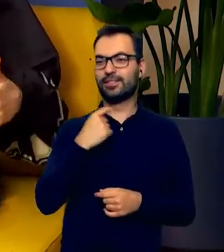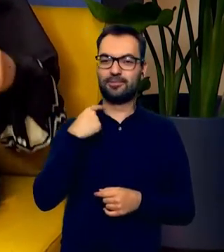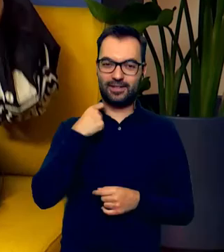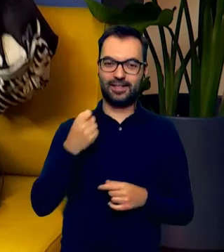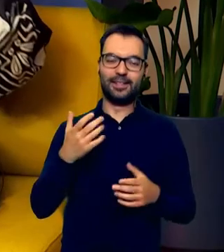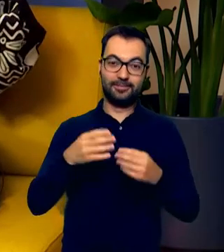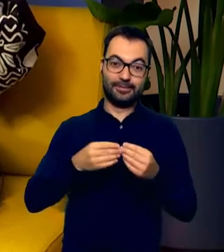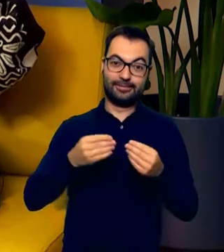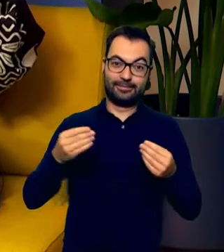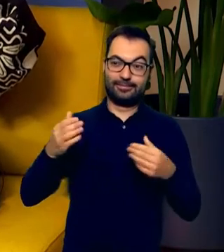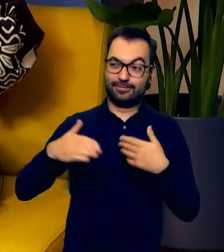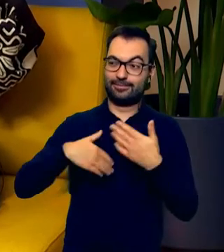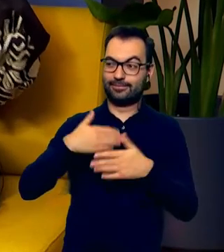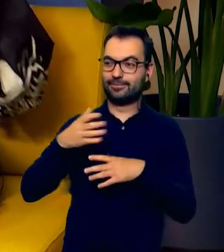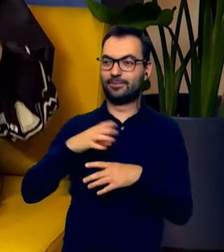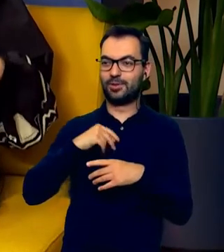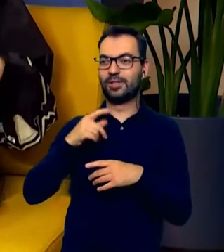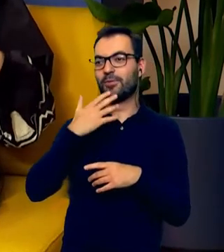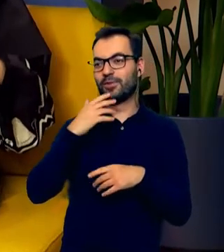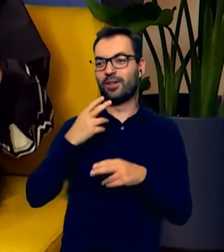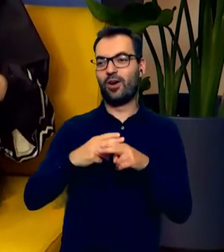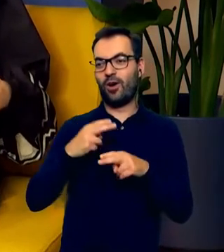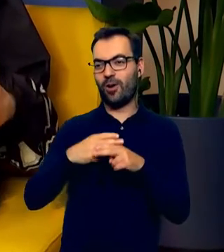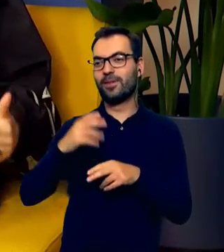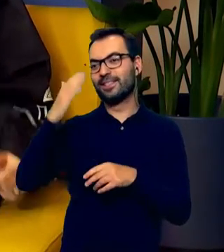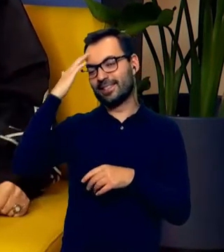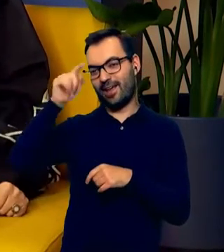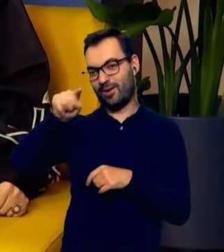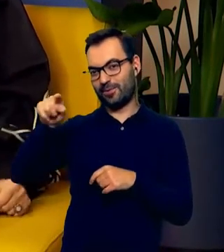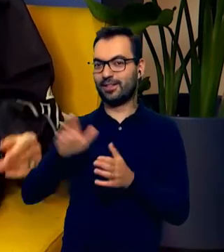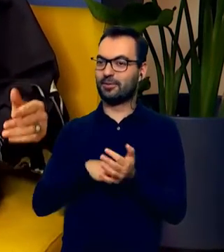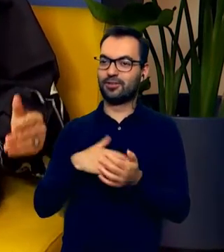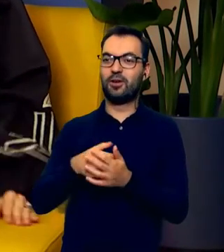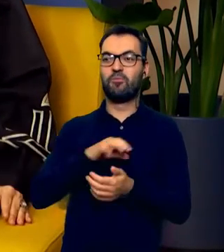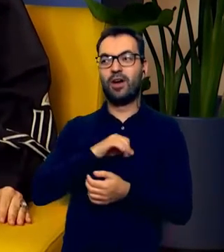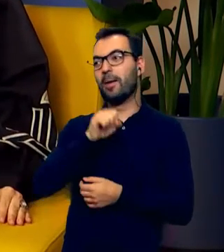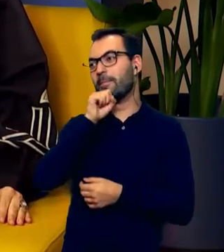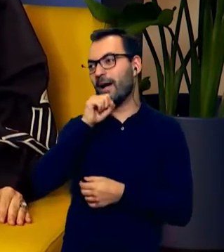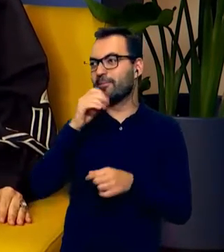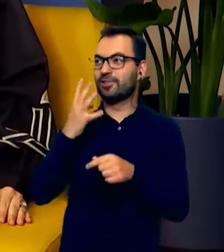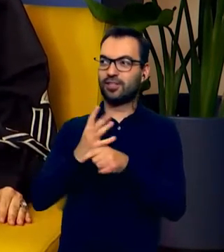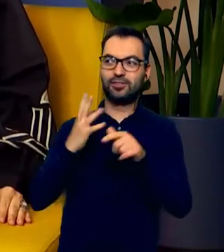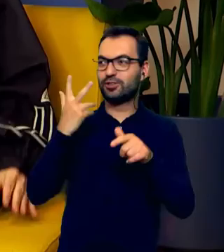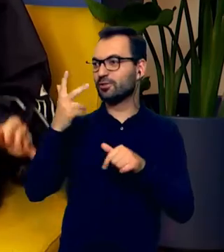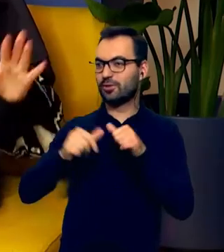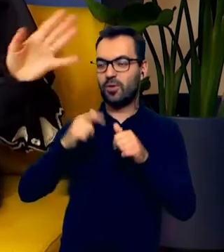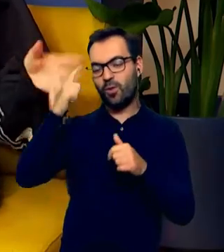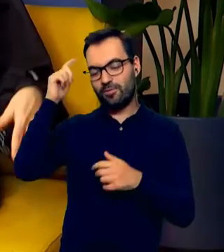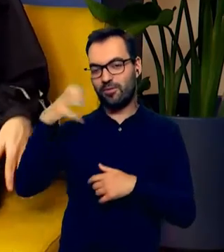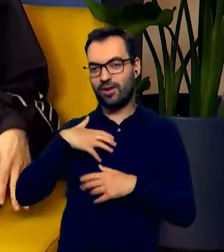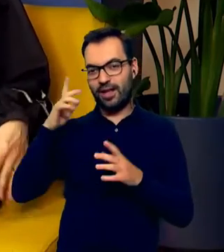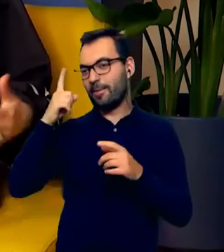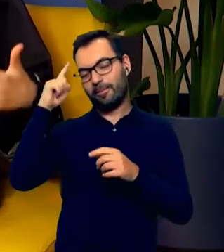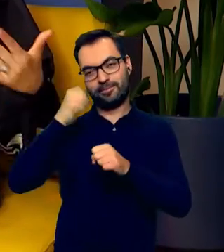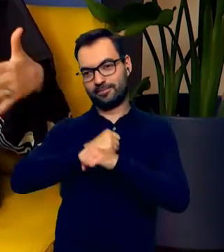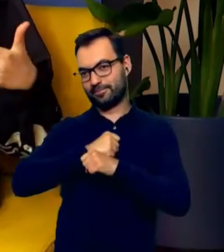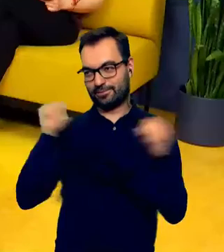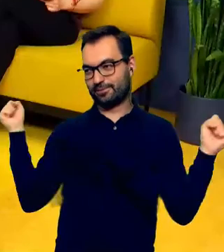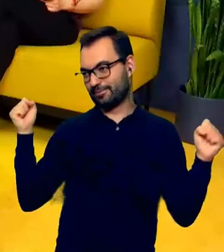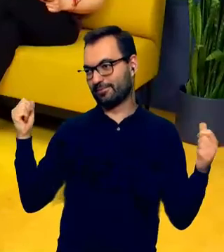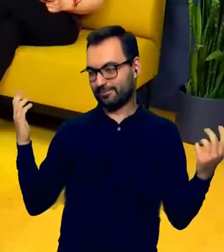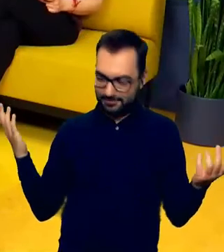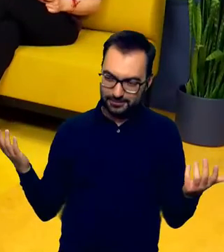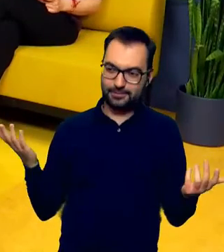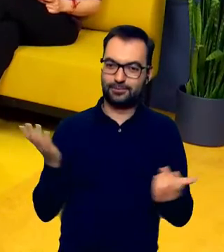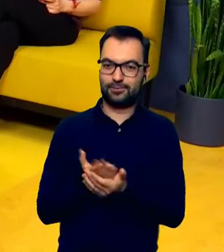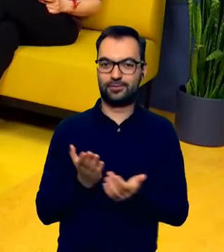się rozwijamy i na przykład można też się powoływać na choroby znajomych. Mhm. Na przykład moją babcię w 43 tak łeb bolał, że jej pękł. No